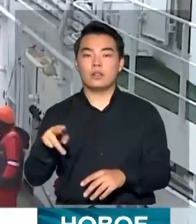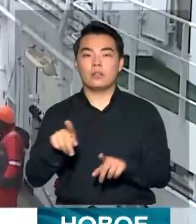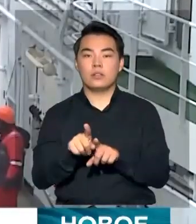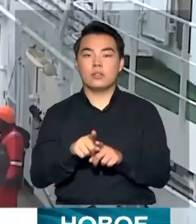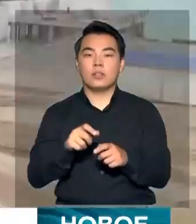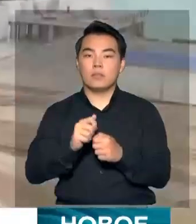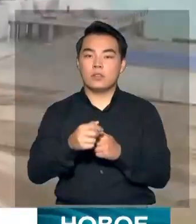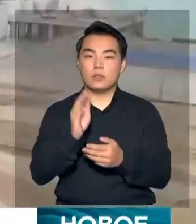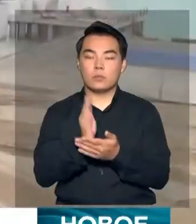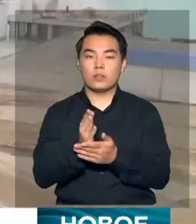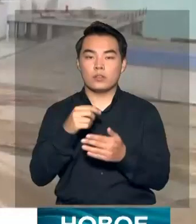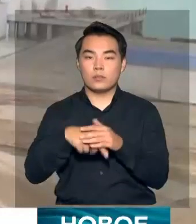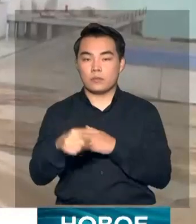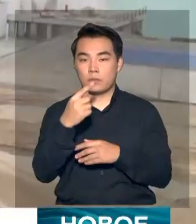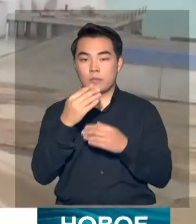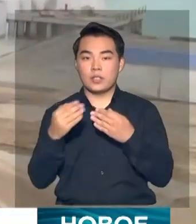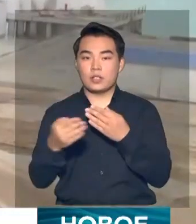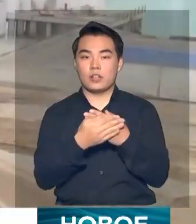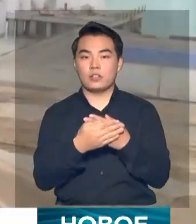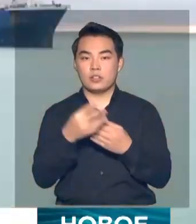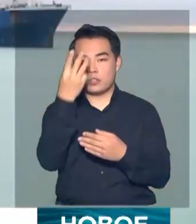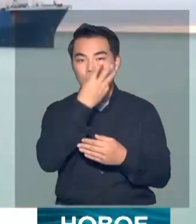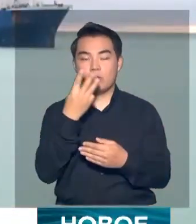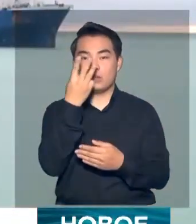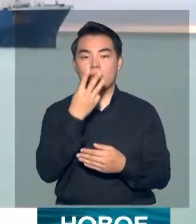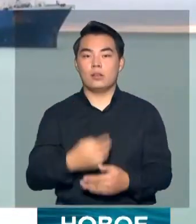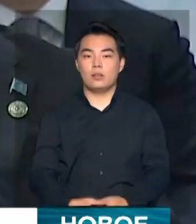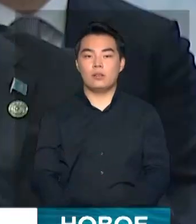инвестиций привлекут в сферу в ближайшие 3 года.